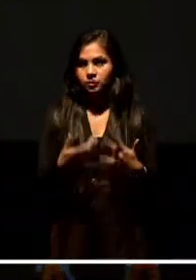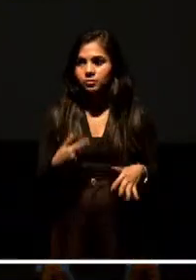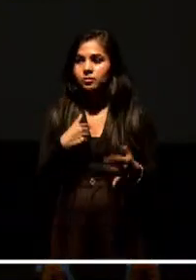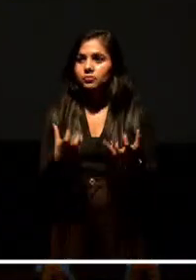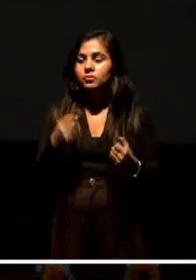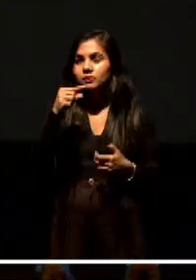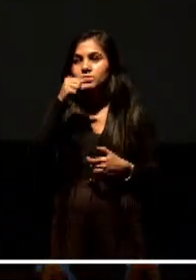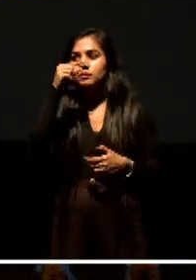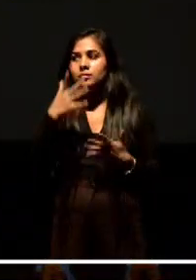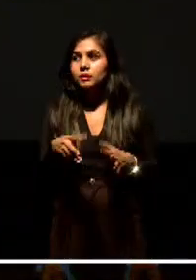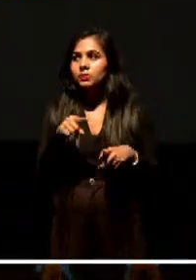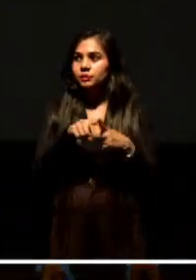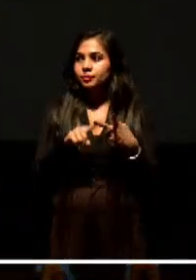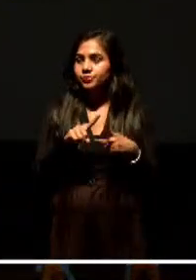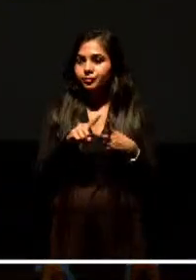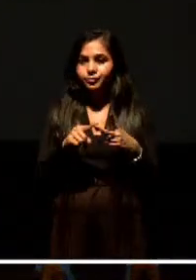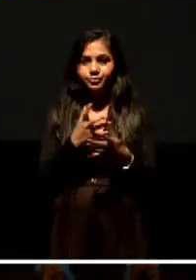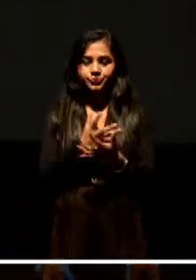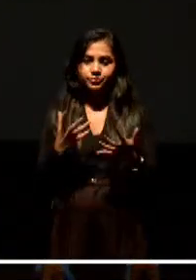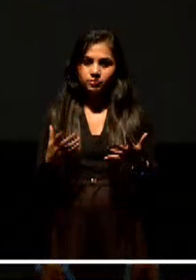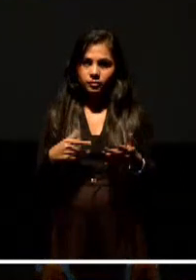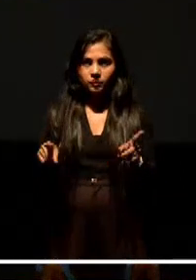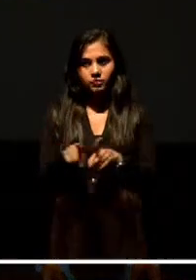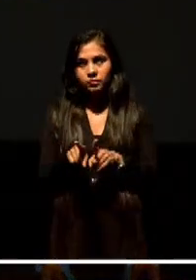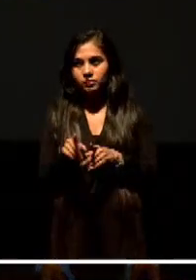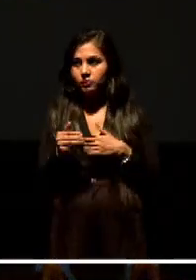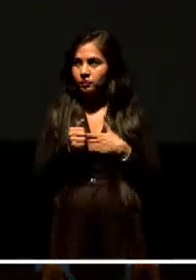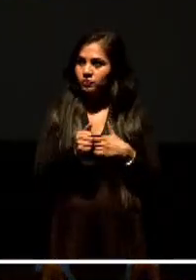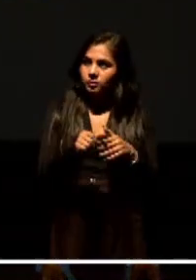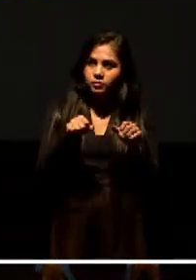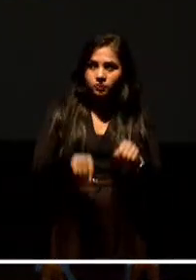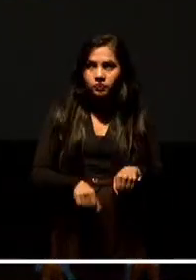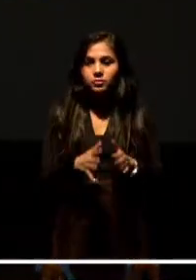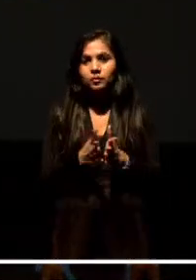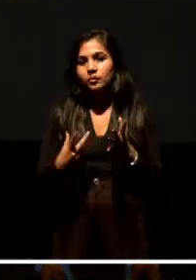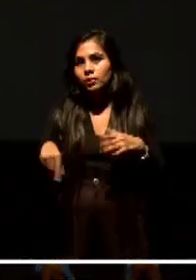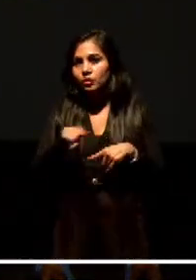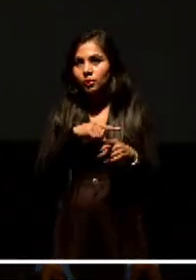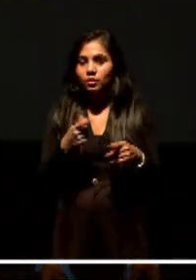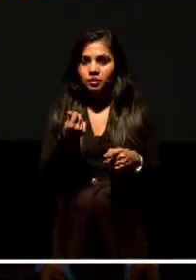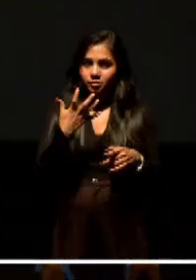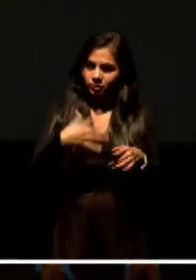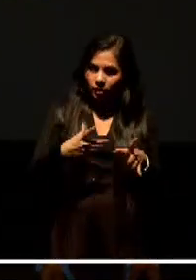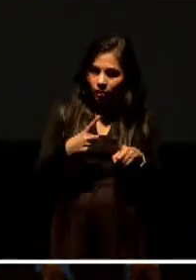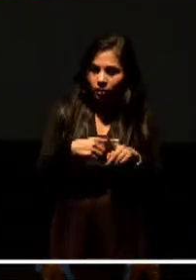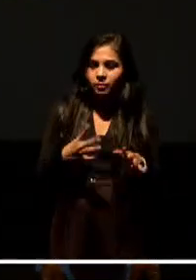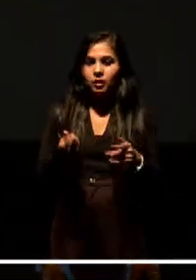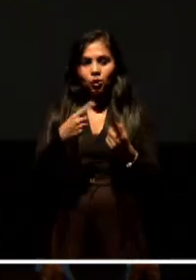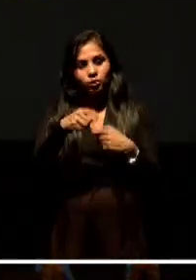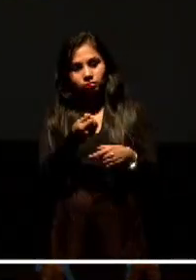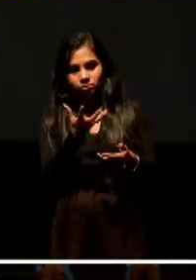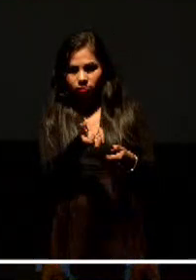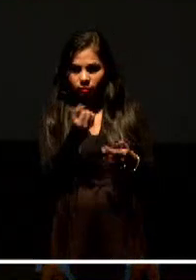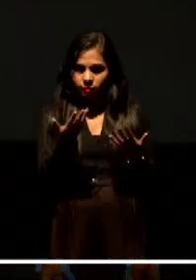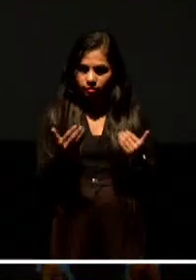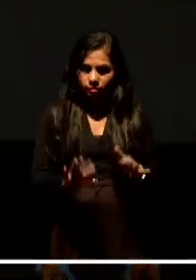हुए गर्व होता है कि ये 2 प्रोडक्ट लगभग उन सभी पॉइंट्स को मीट कर रहे हैं। ये कॉस्ट इफेक्टिव है, अफोर्डेबल है और इसको प्रोड्यूस